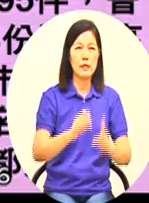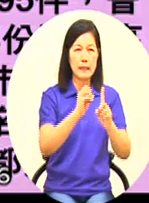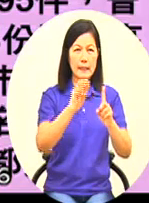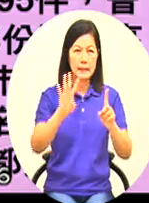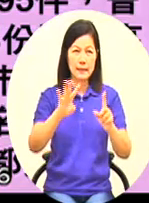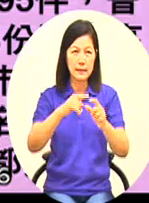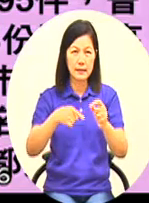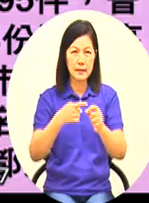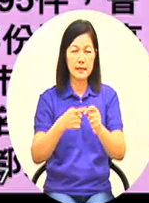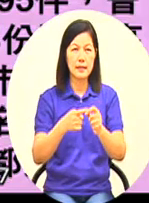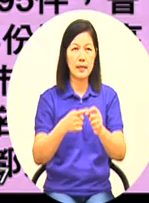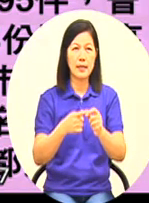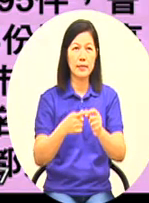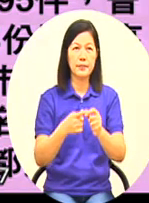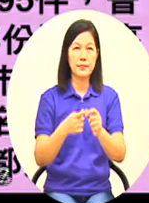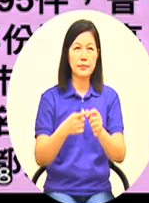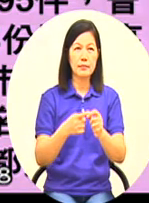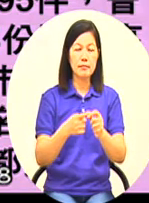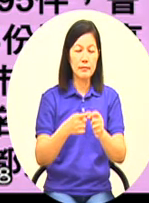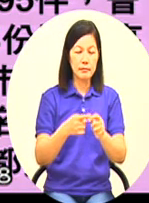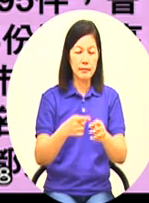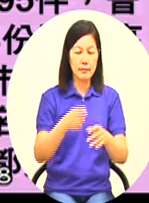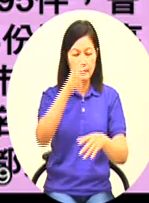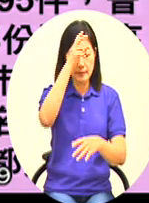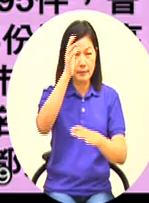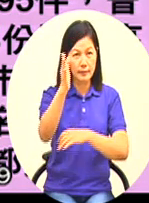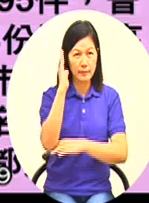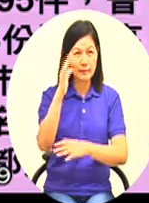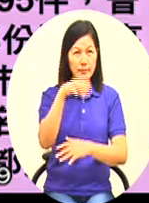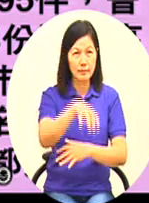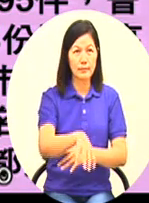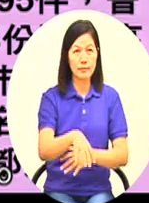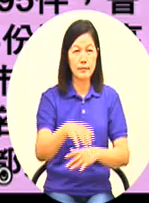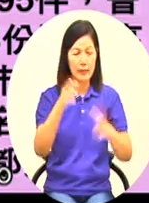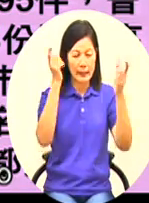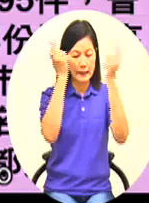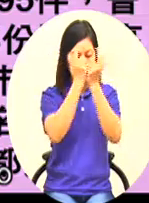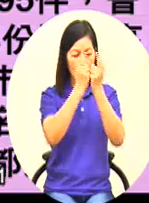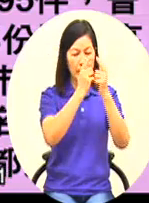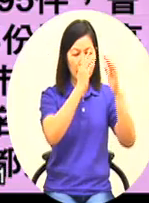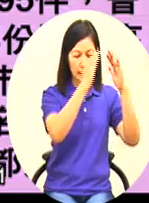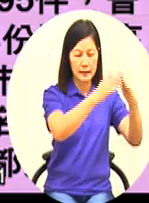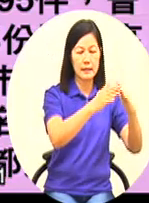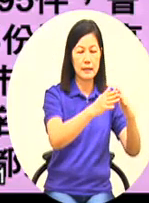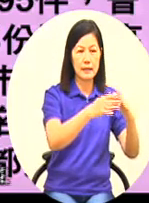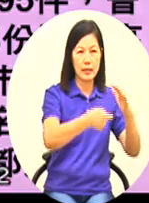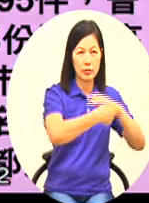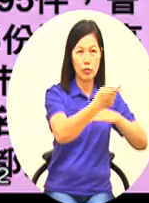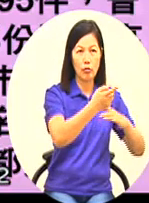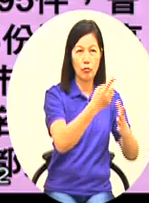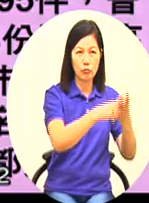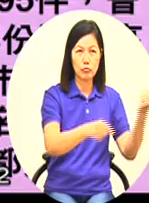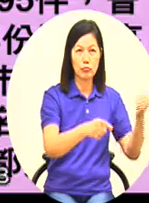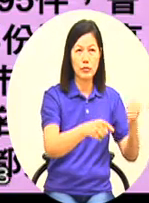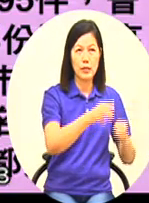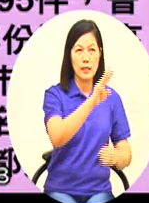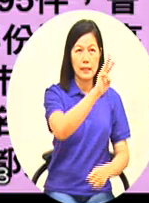104年，我们警政署资料显示，台北市的窃盗案的总数是